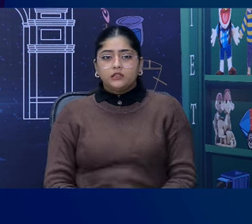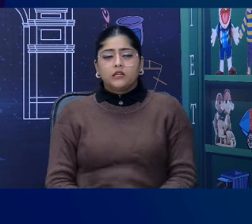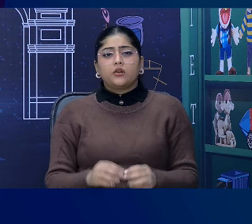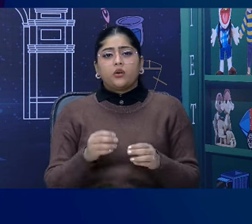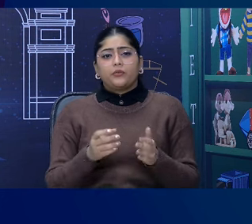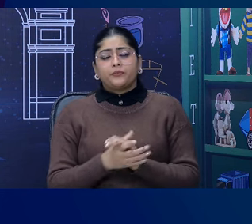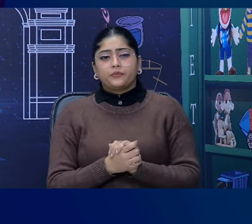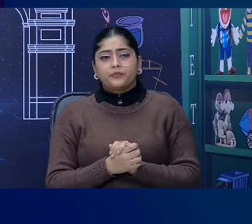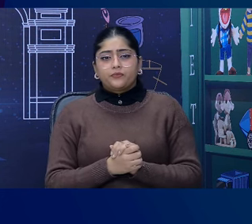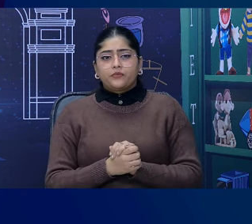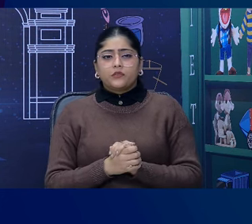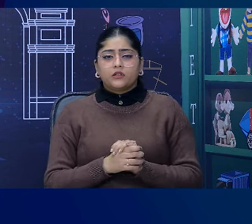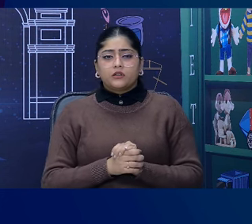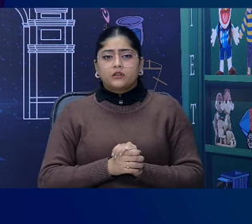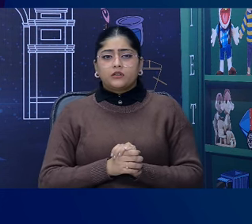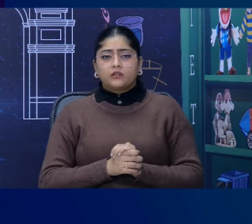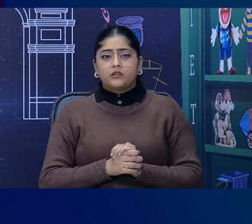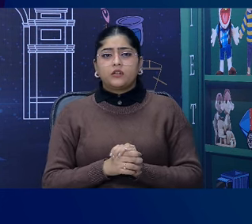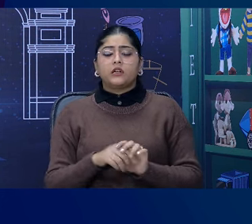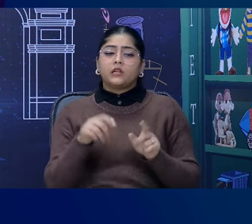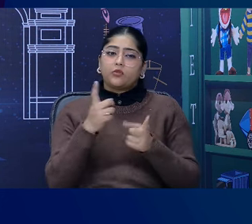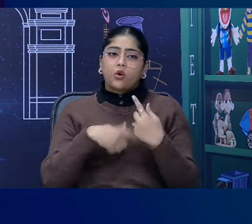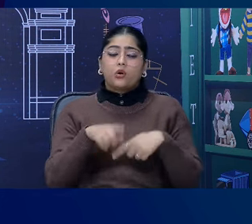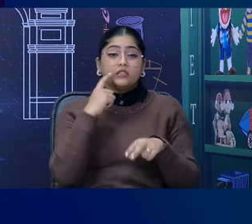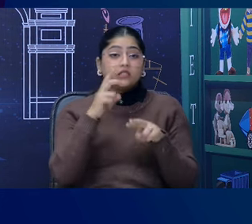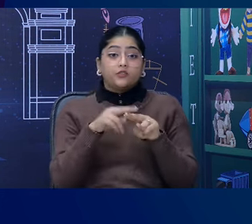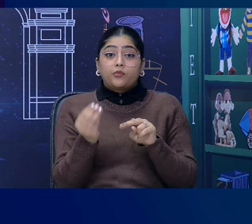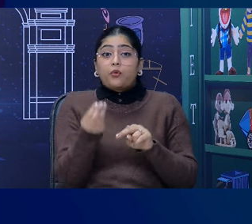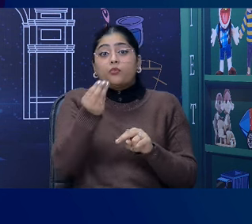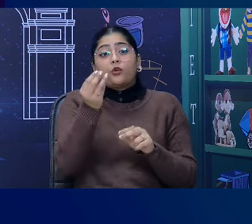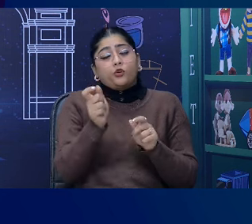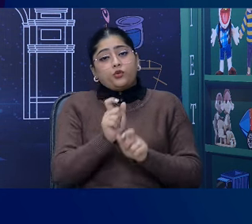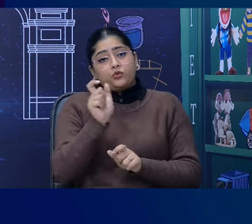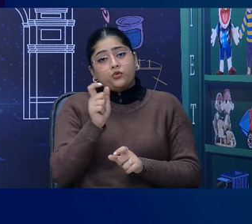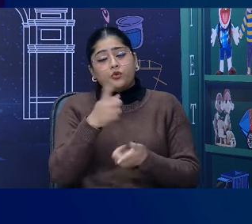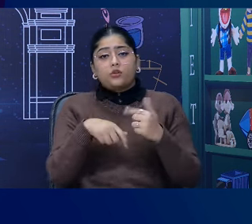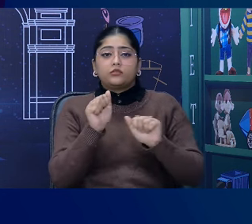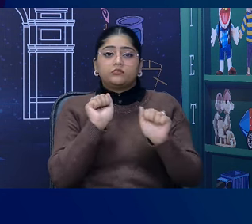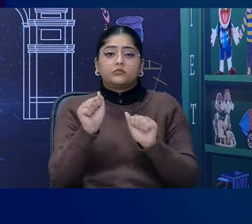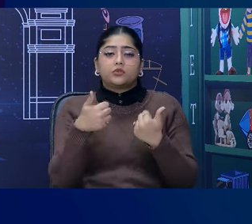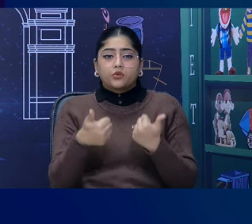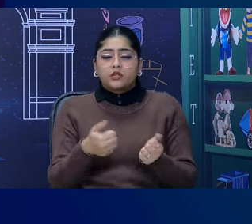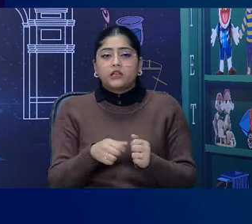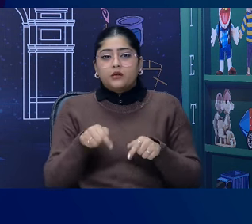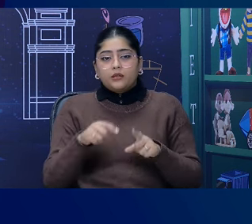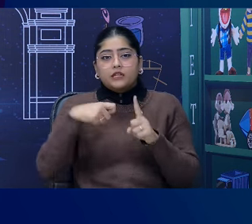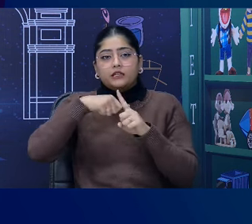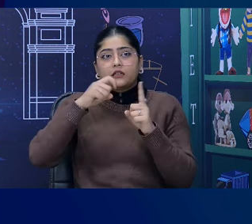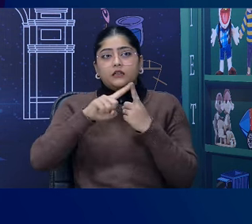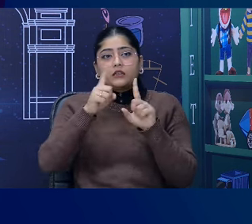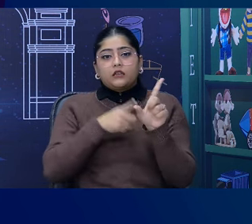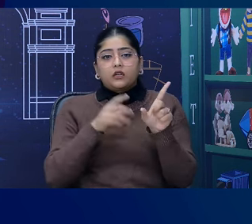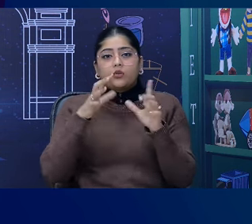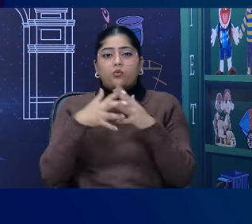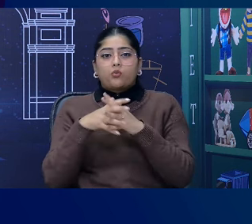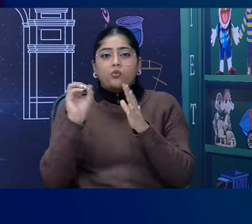ज्यादा आप ये सिस्टम्स यूज कर सकते हैं तो उतना ही आपके लिए अच्छा है लेकिन अभी हम जाएंगे अपने कीवर्ड सेक्शन की ओर और हमारे पास